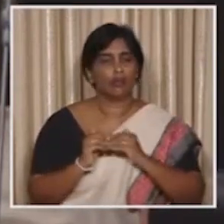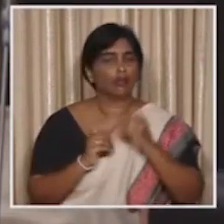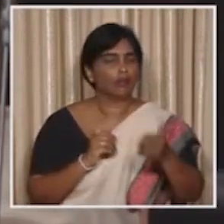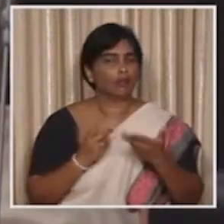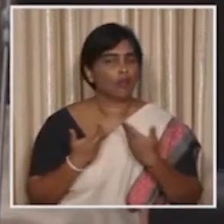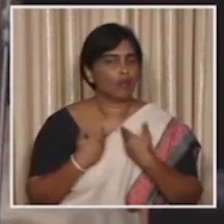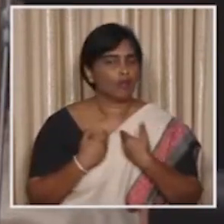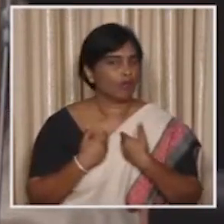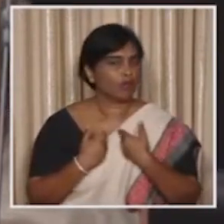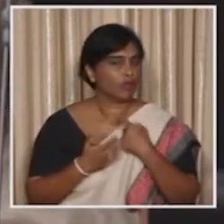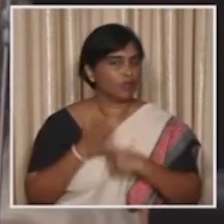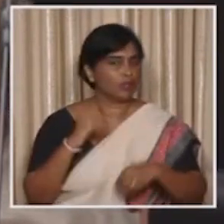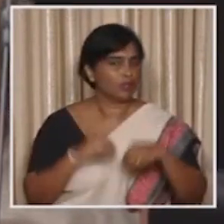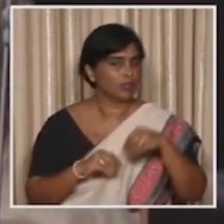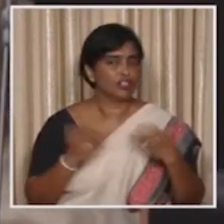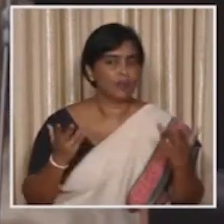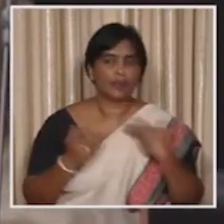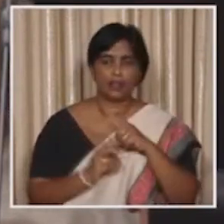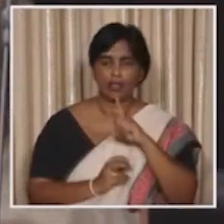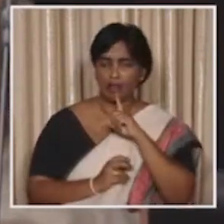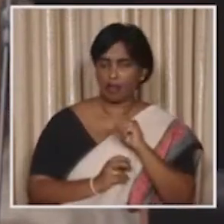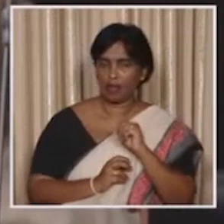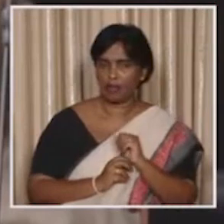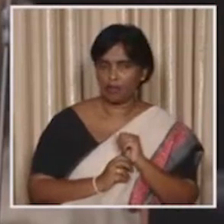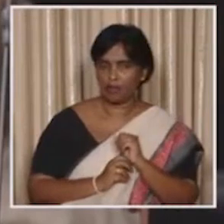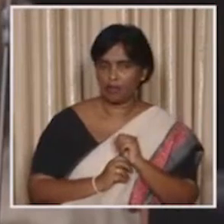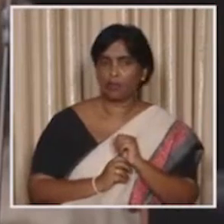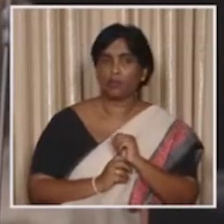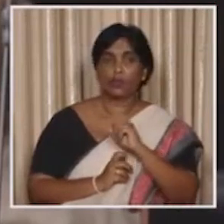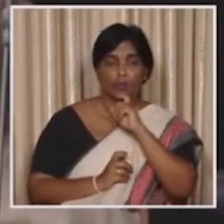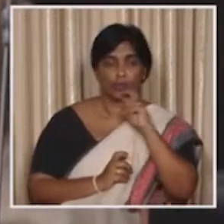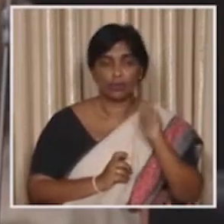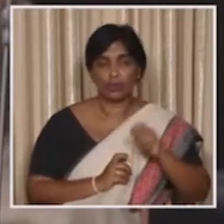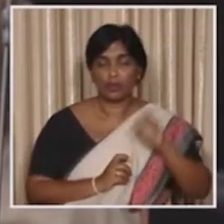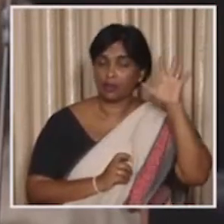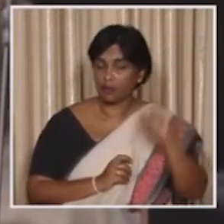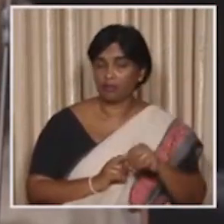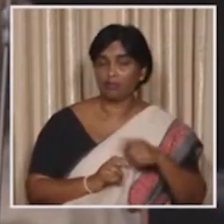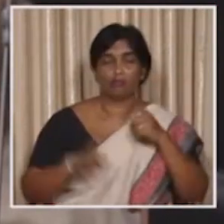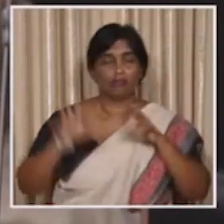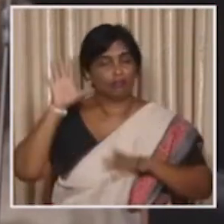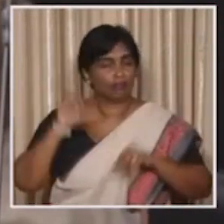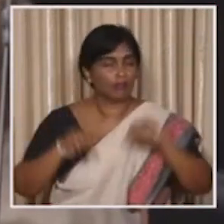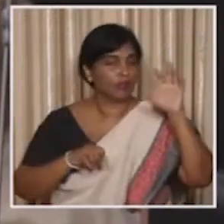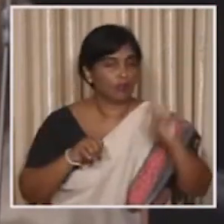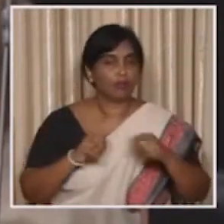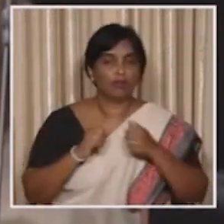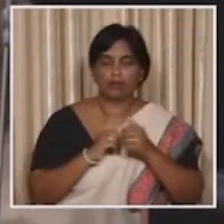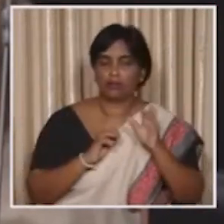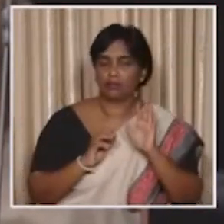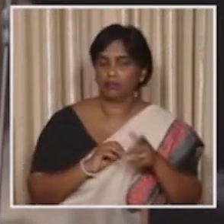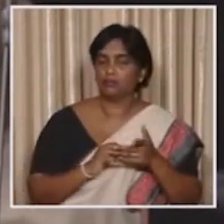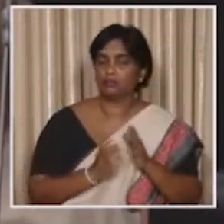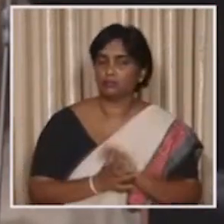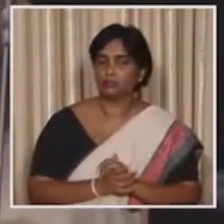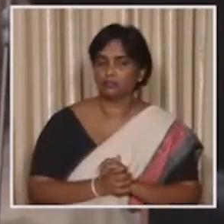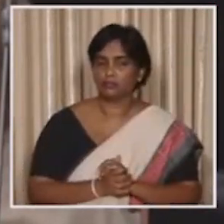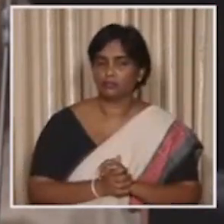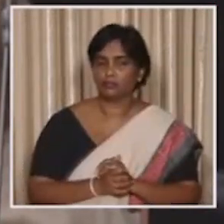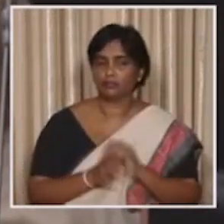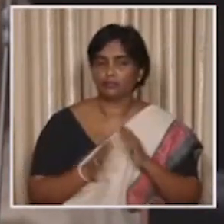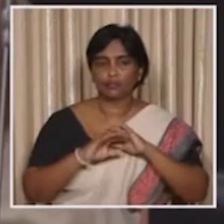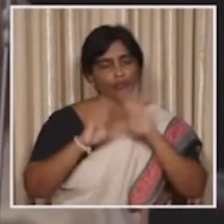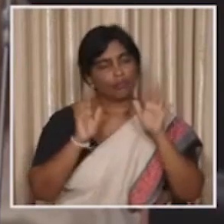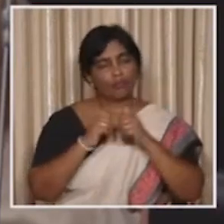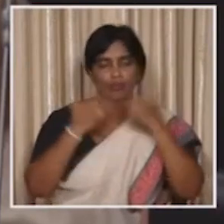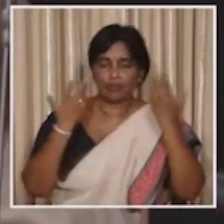කොහොමද දේශපාලනේ නැහැ කියන්නේ නඩුකාරවරු ගේන්න කිව්වා මේ වගේ එන්න ඕනේ කිව්වා ඒ වගේ එන්න ඕනේ කිව්වා දැන් උනේක